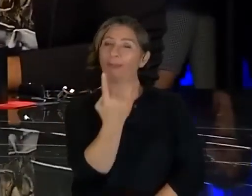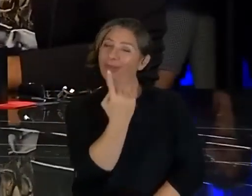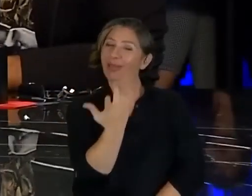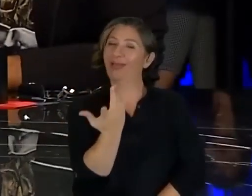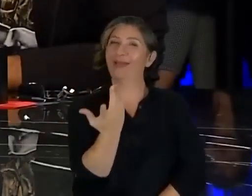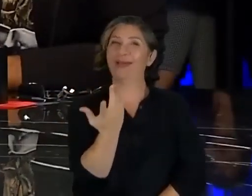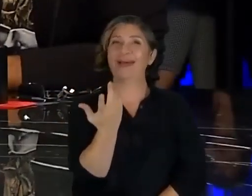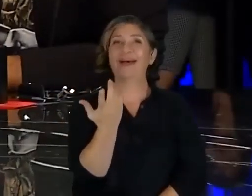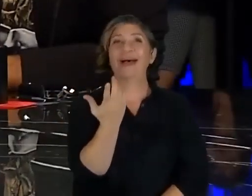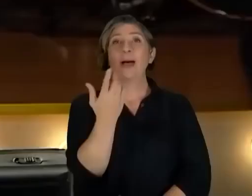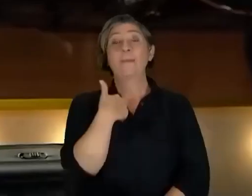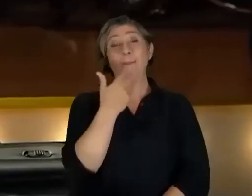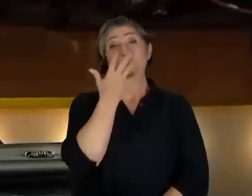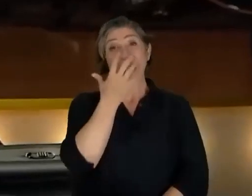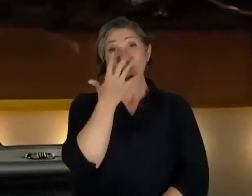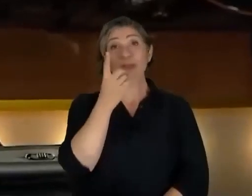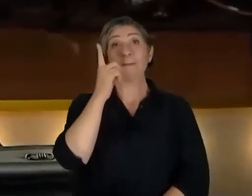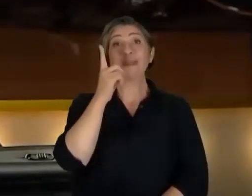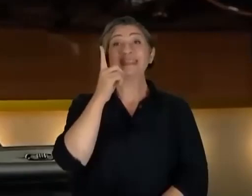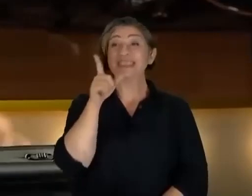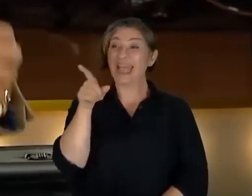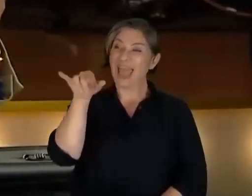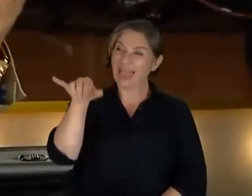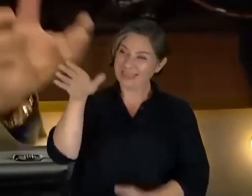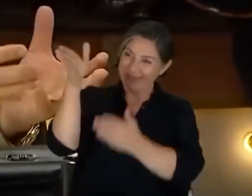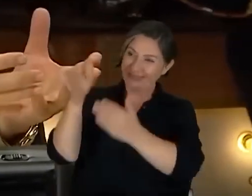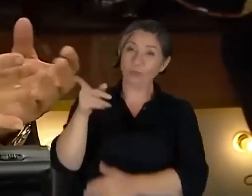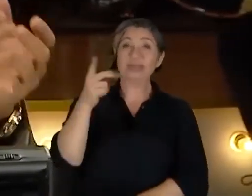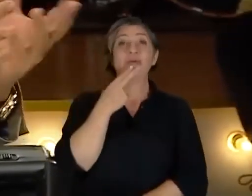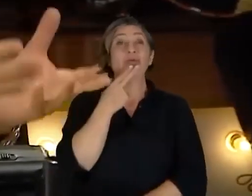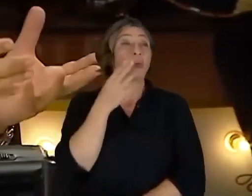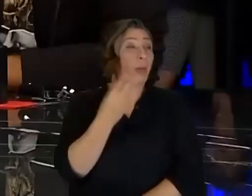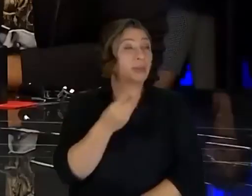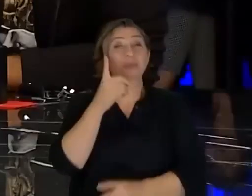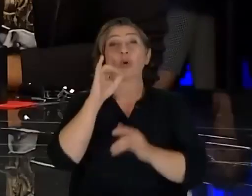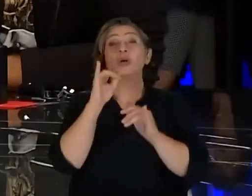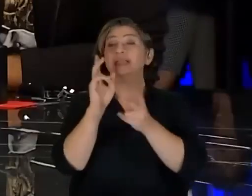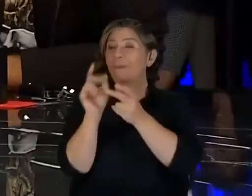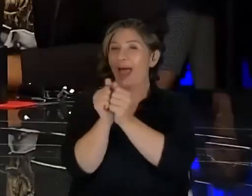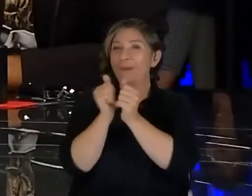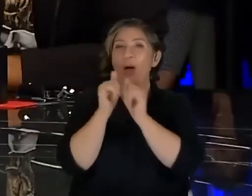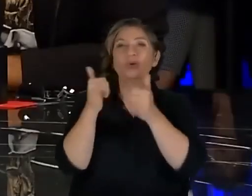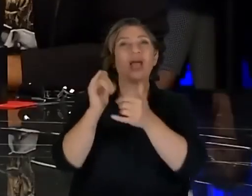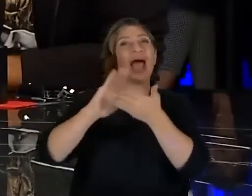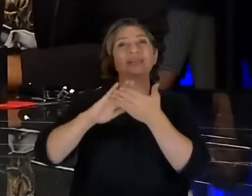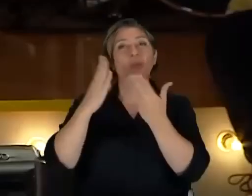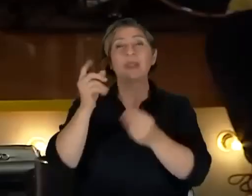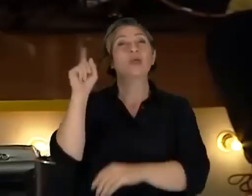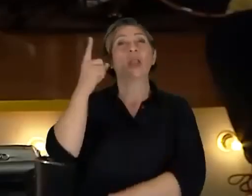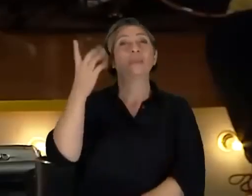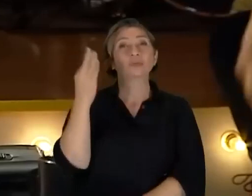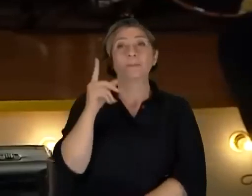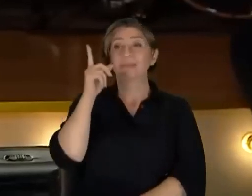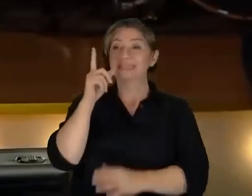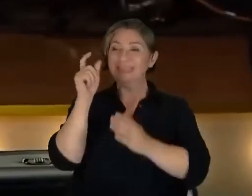Bir kere ya. Yani ben bekliyorum ki birisinden senin hakkında ya bu bir kadın olabilir, bir oyuncu arkadaşın olabilir, ya bir yönetmen